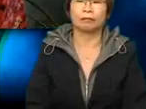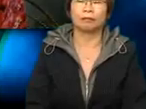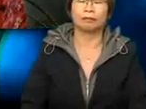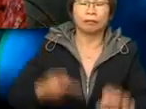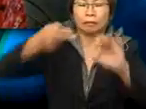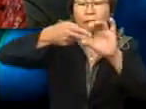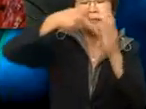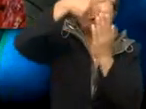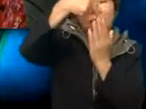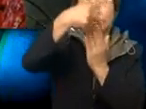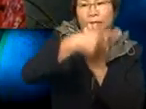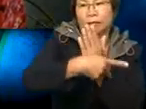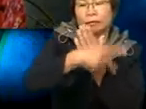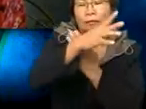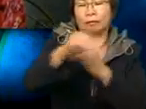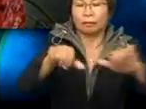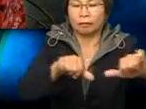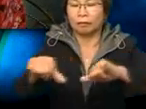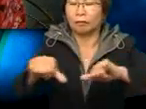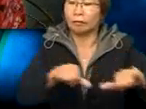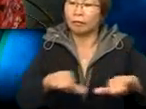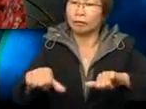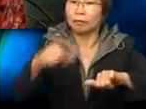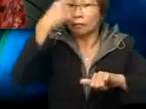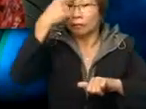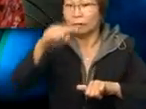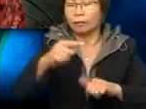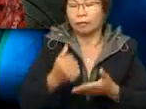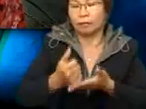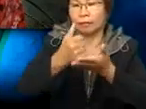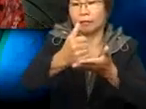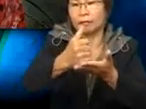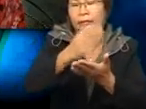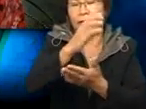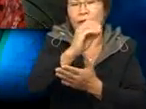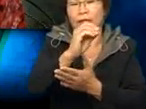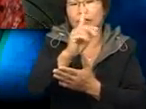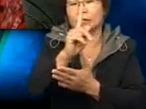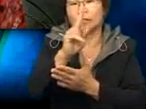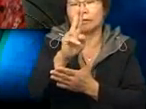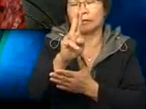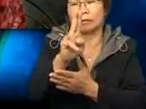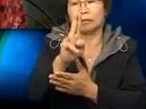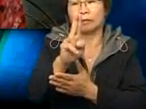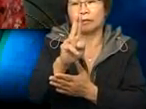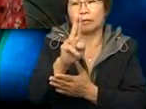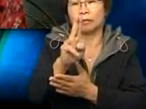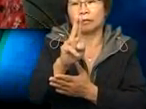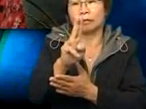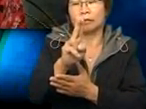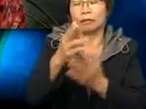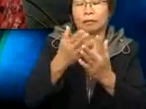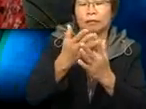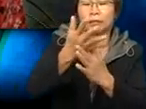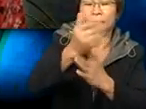Menyertai program dan aktiviti untuk membantu golongan kurang berupaya